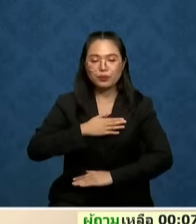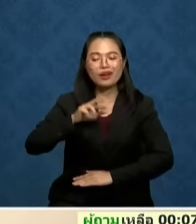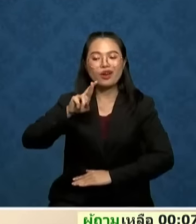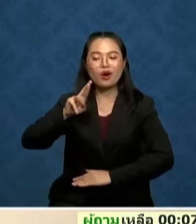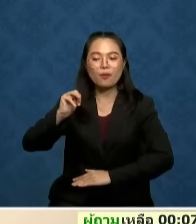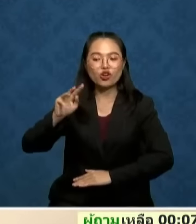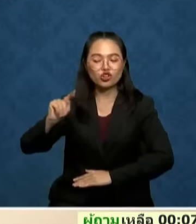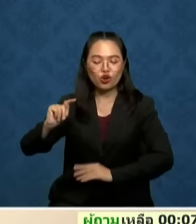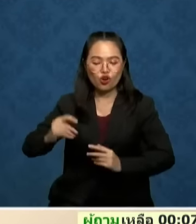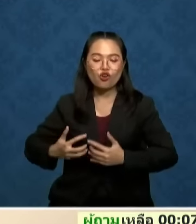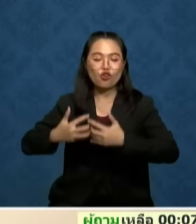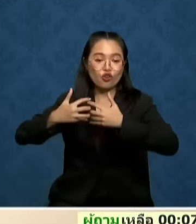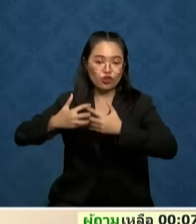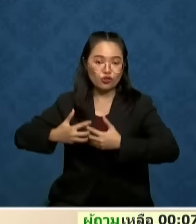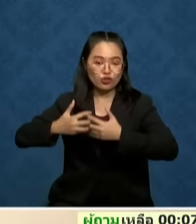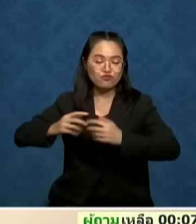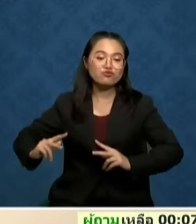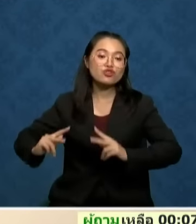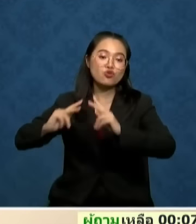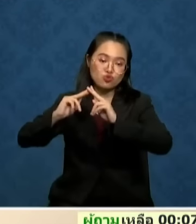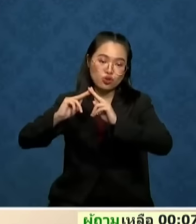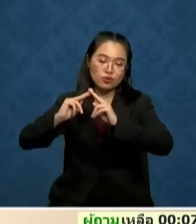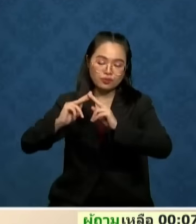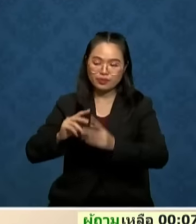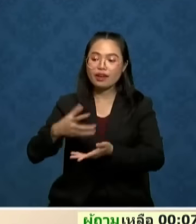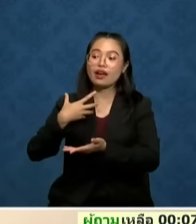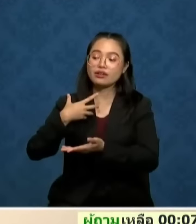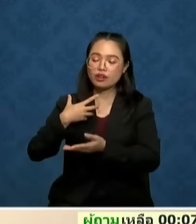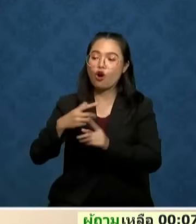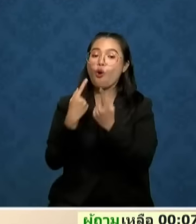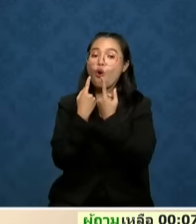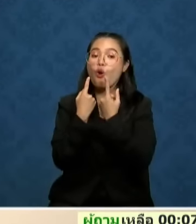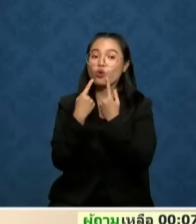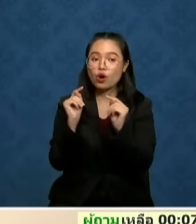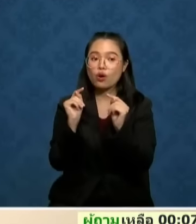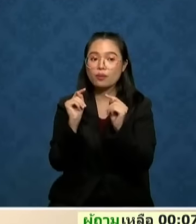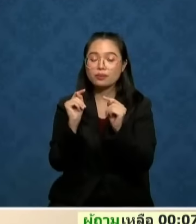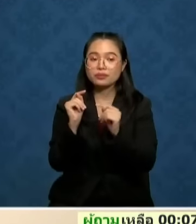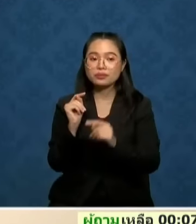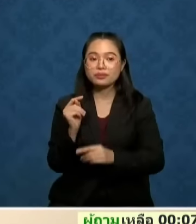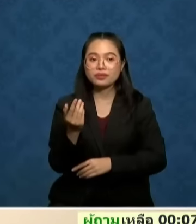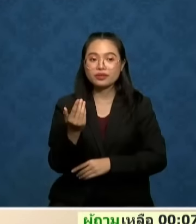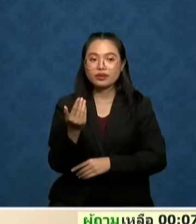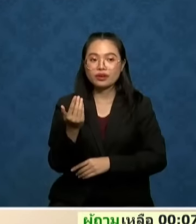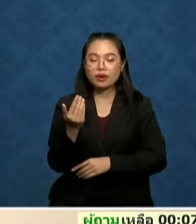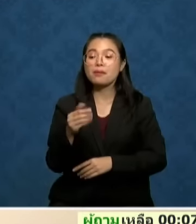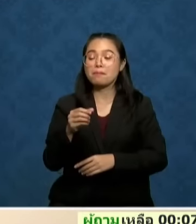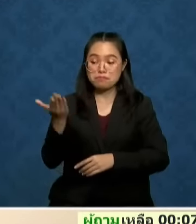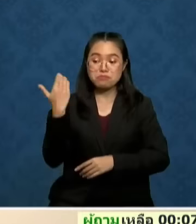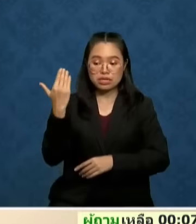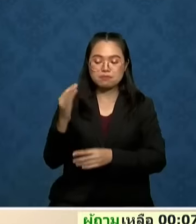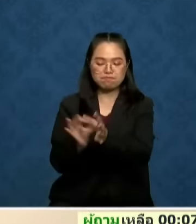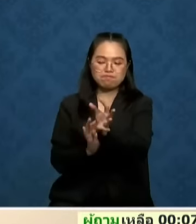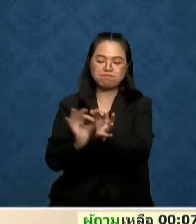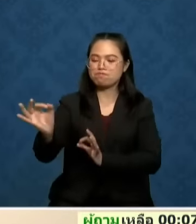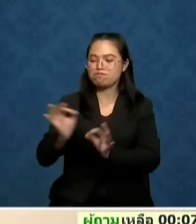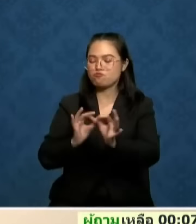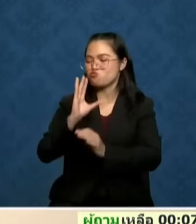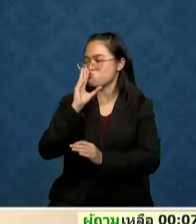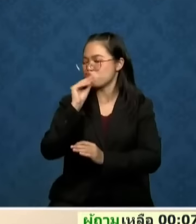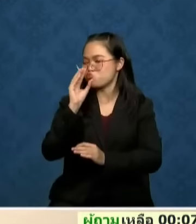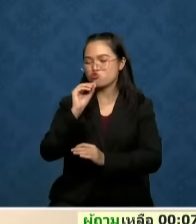งอุตสาหกรรมค่ะกราบเรียนท่านประธานผ่านไปยังเพื่อนสมาชิกกันนะคะเมื่อสักครู่ที่ฉันพูดจาค่อนข้างชัดเจนแล้วก็พยายามสื่อส